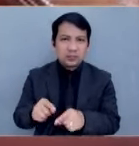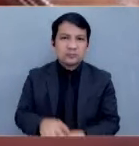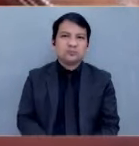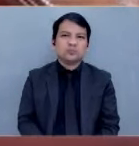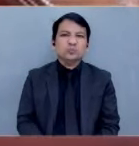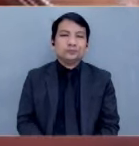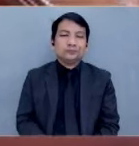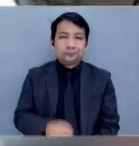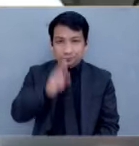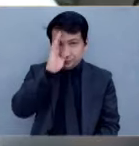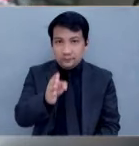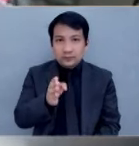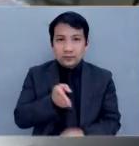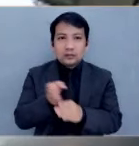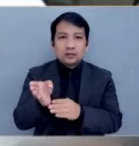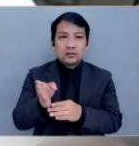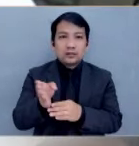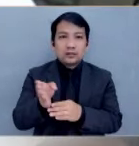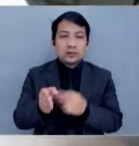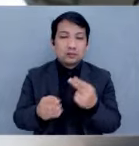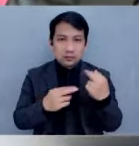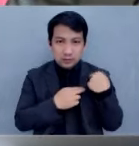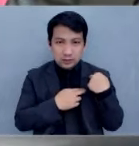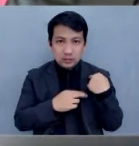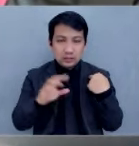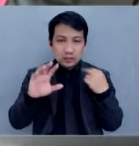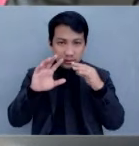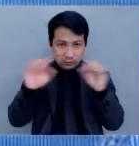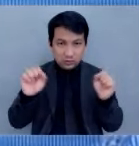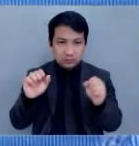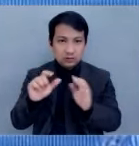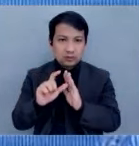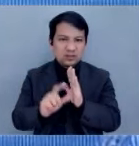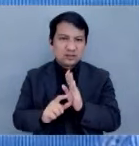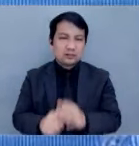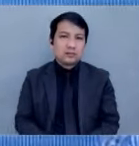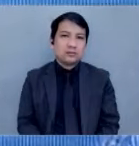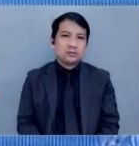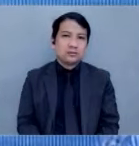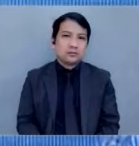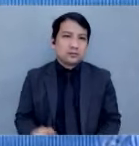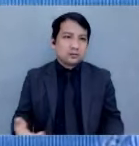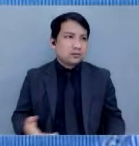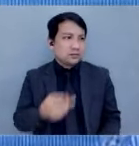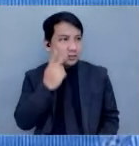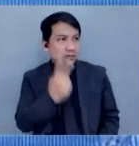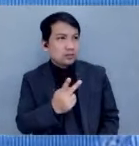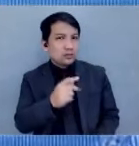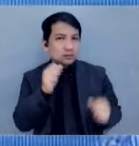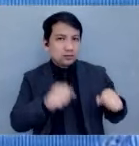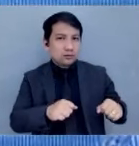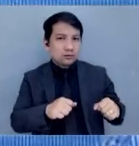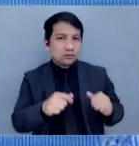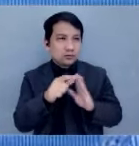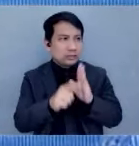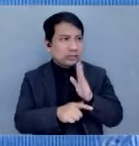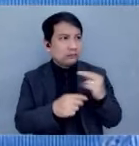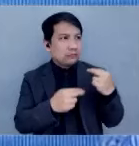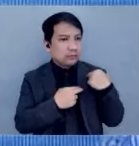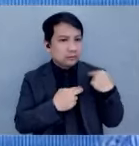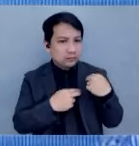masabi ng Pangulo kung may pananagutan si Duterte sa batas. I cannot see how there could possibly be a legal liability. There is